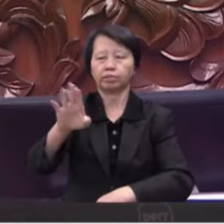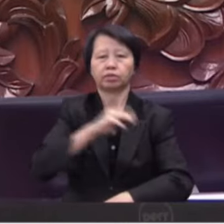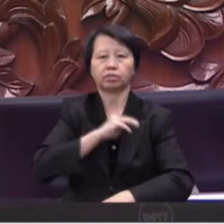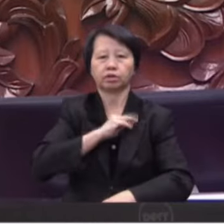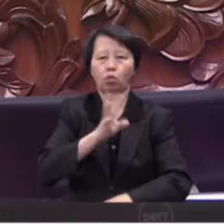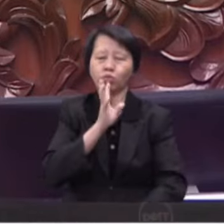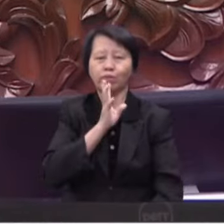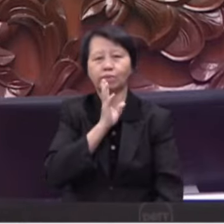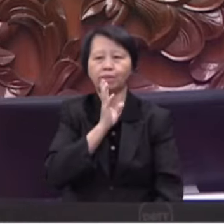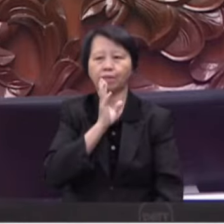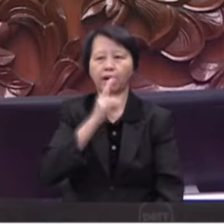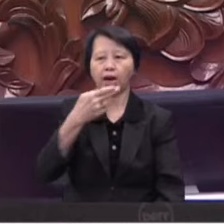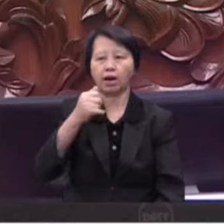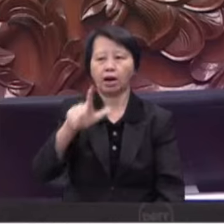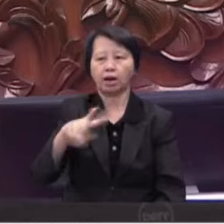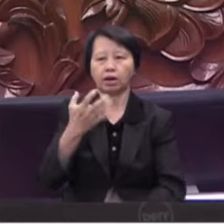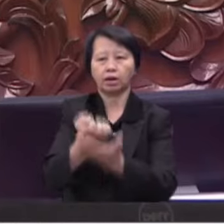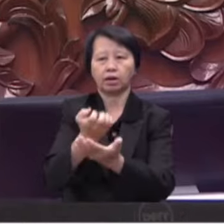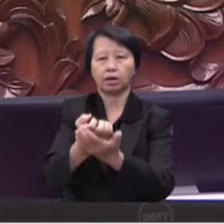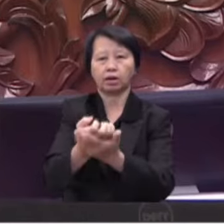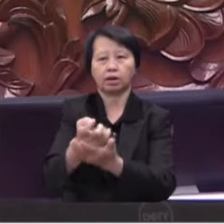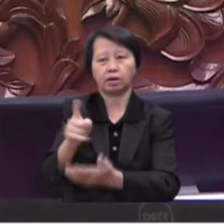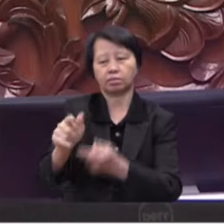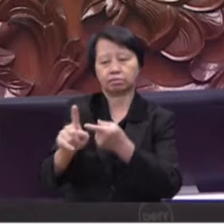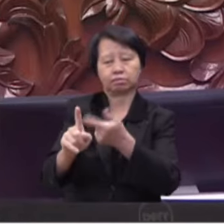dengan hal-hal ekonomi